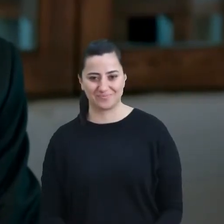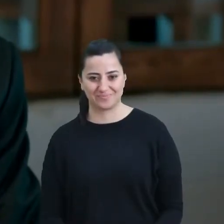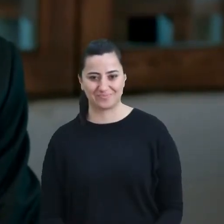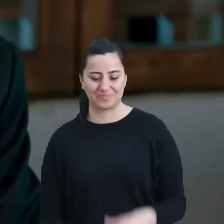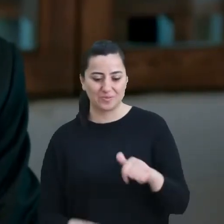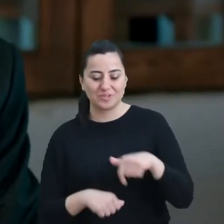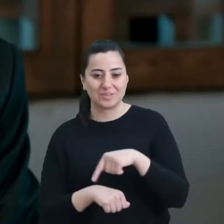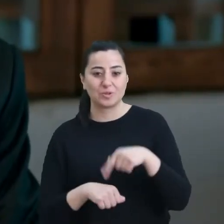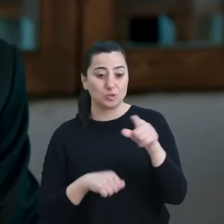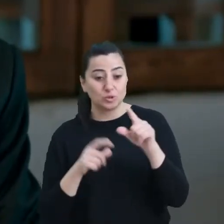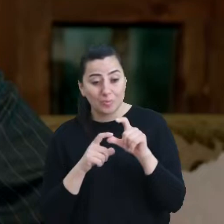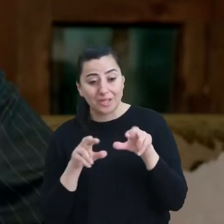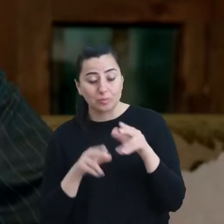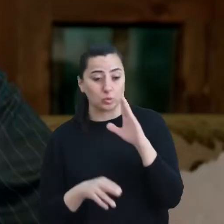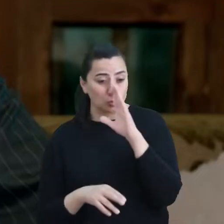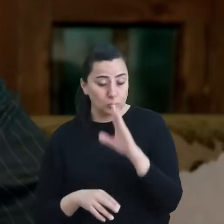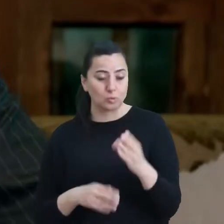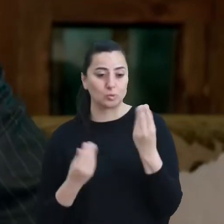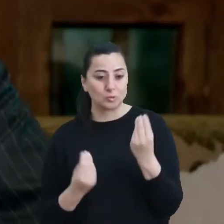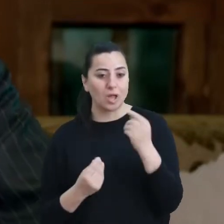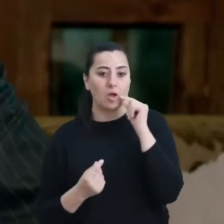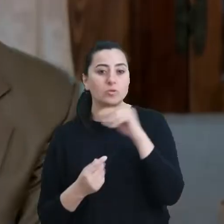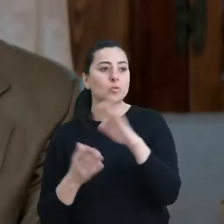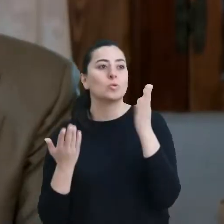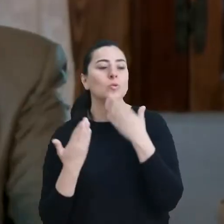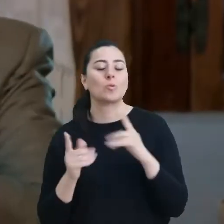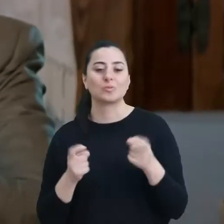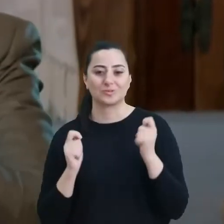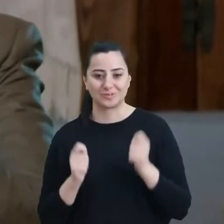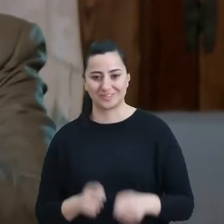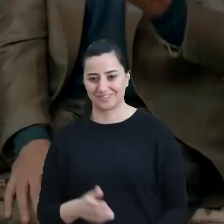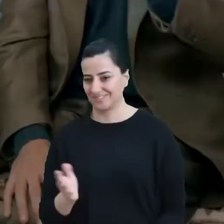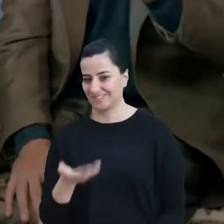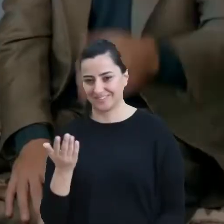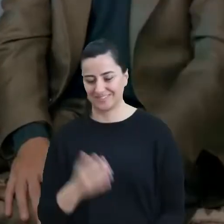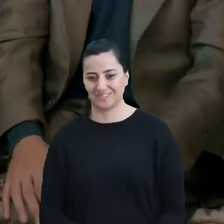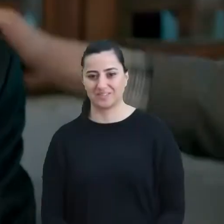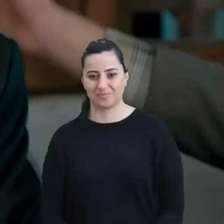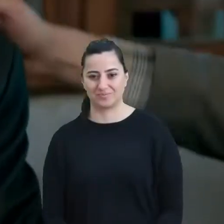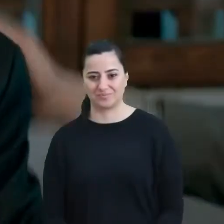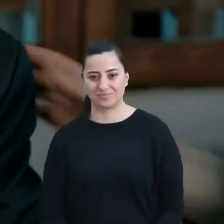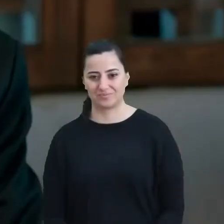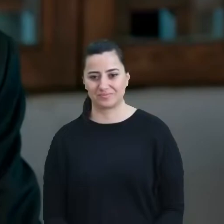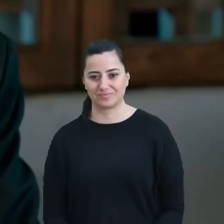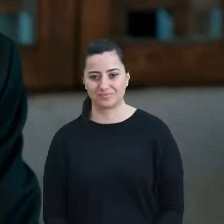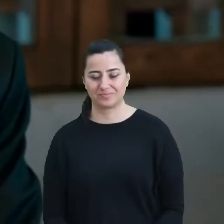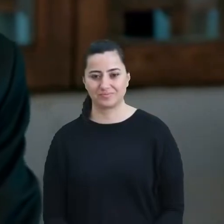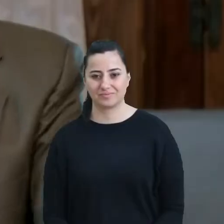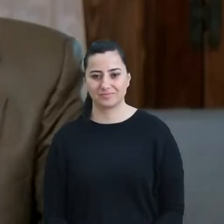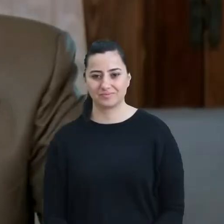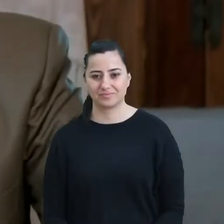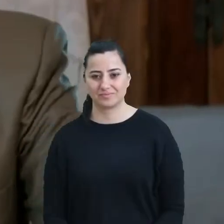Bu zamanda Süleyman gibi dürüst olan nerede? Tabii nerede? İsmail ile Emin sırtına